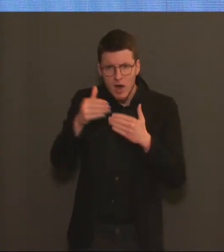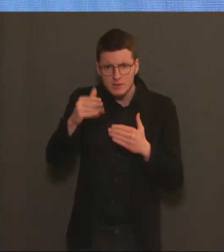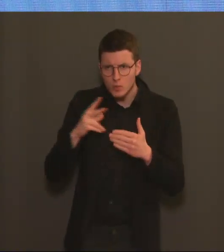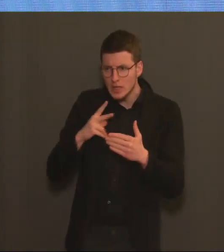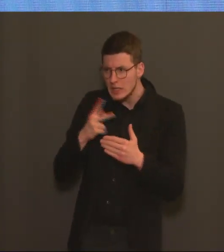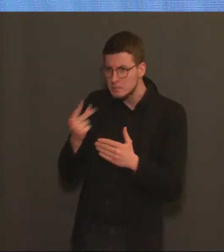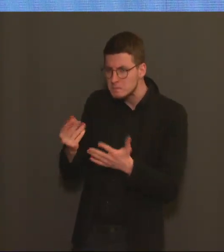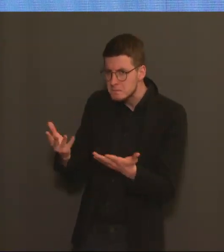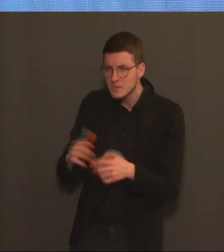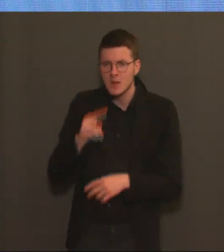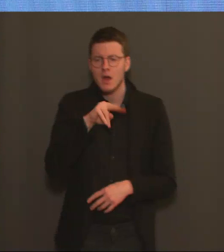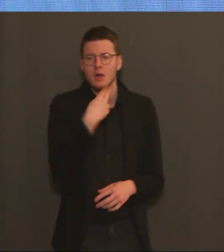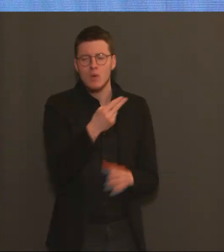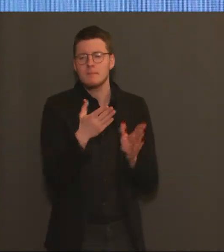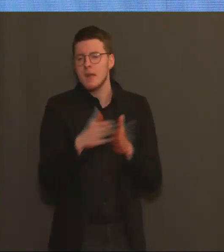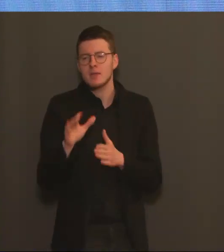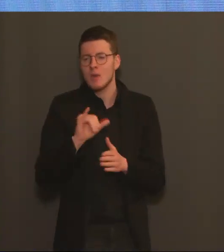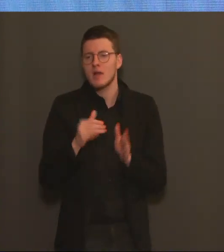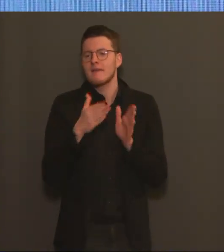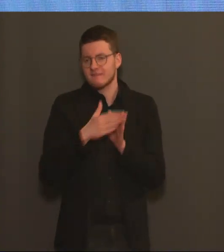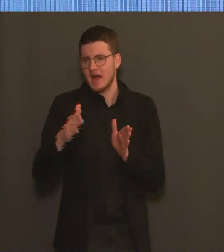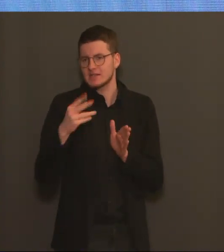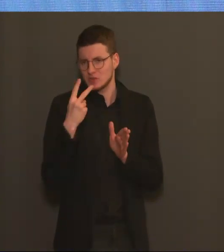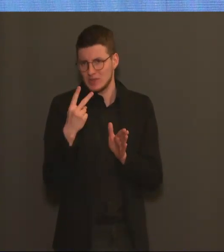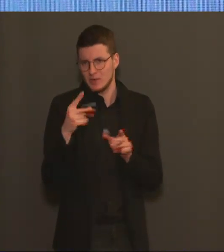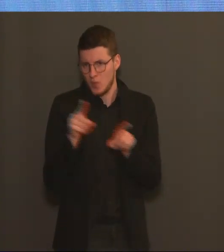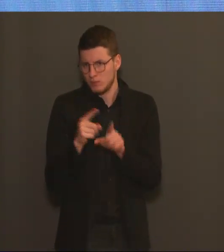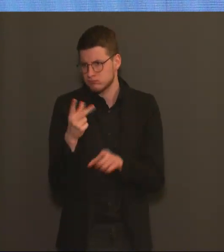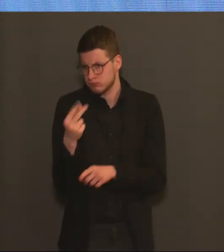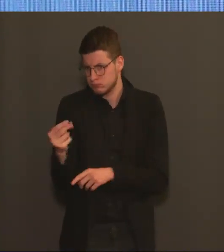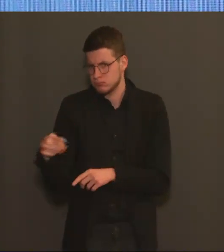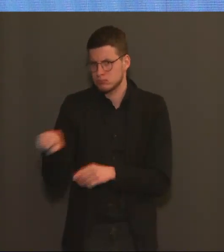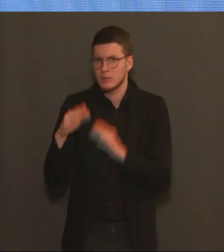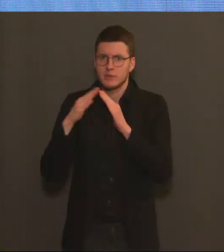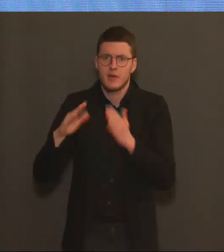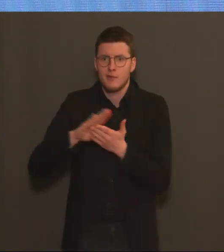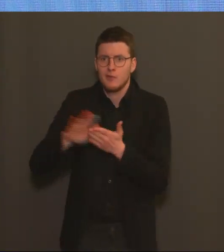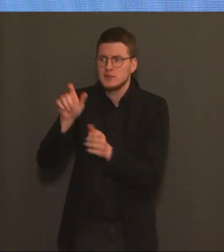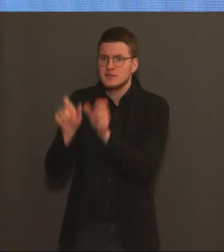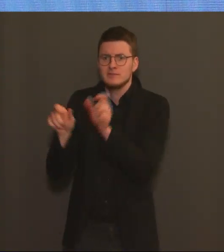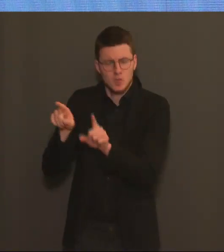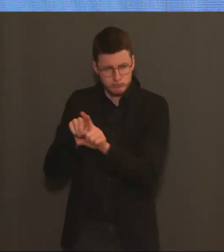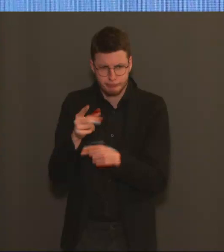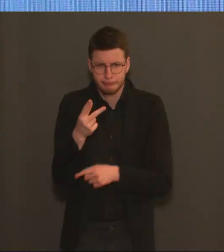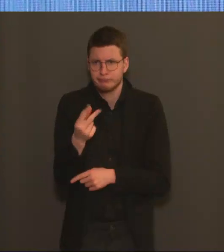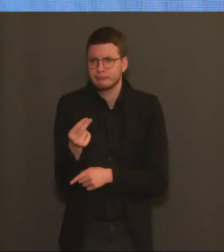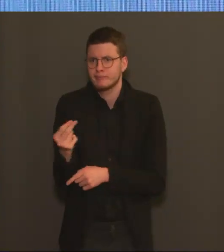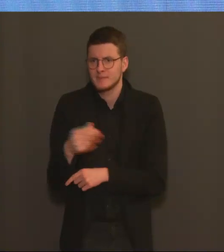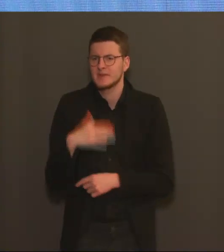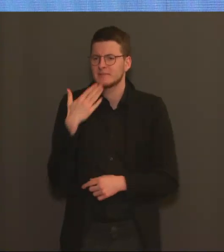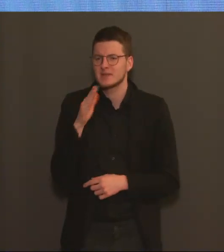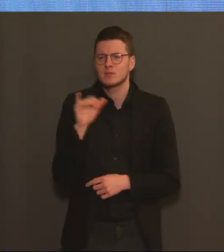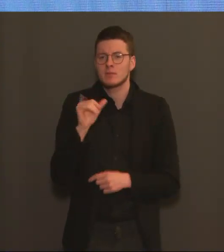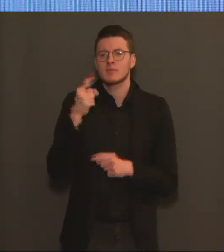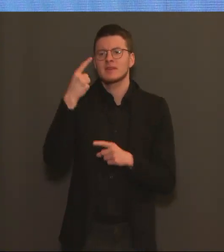in fase 2. Idealiter worden deze mensen gevaccineerd met een eenmalige dosis van het